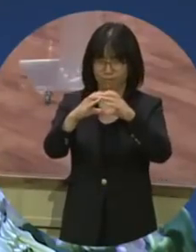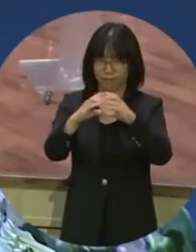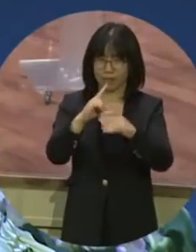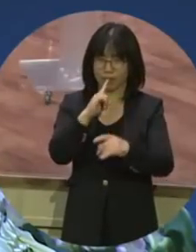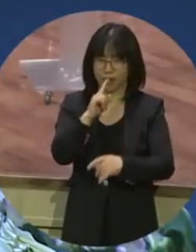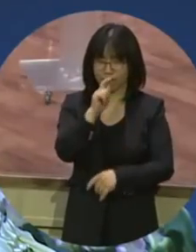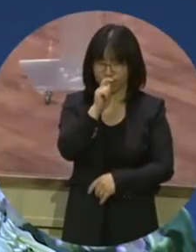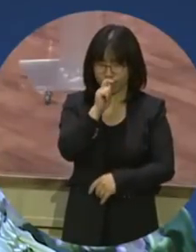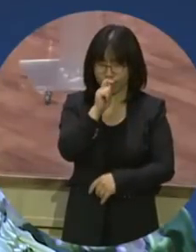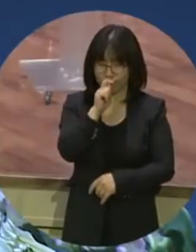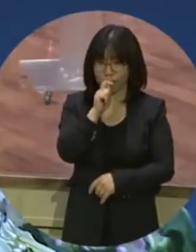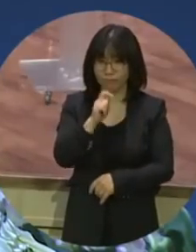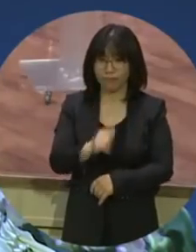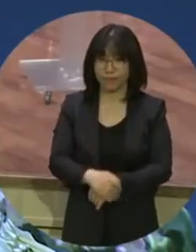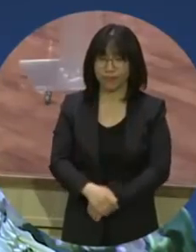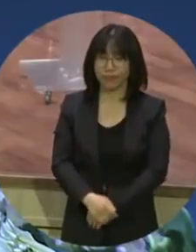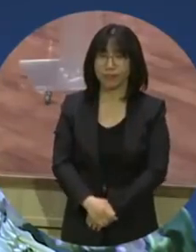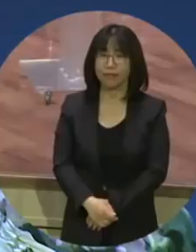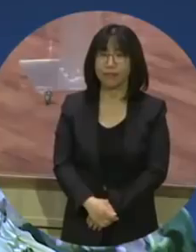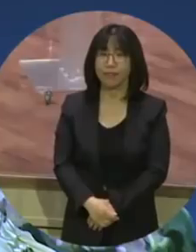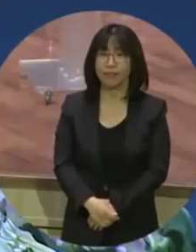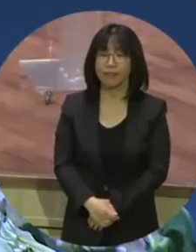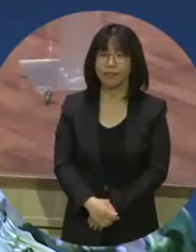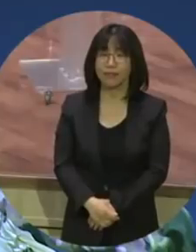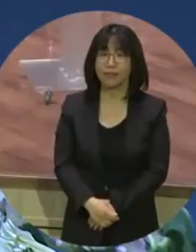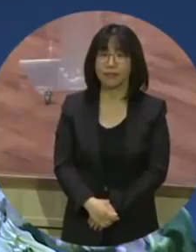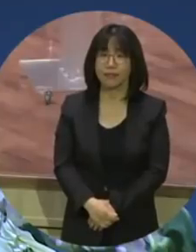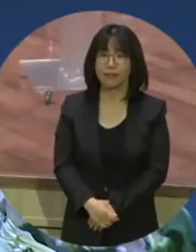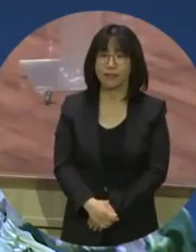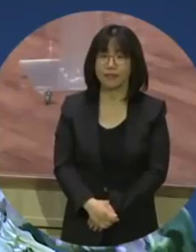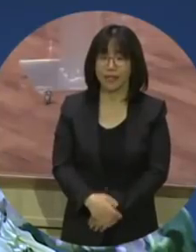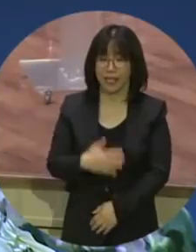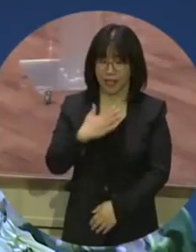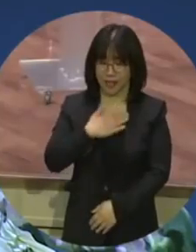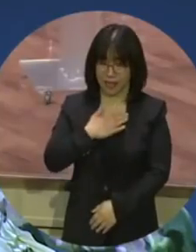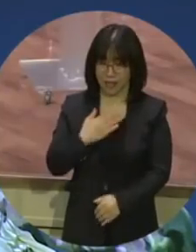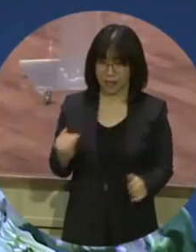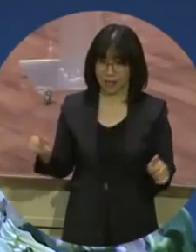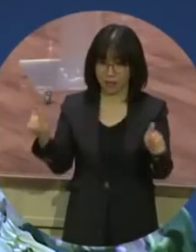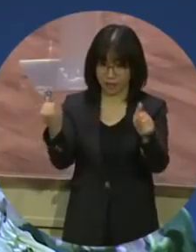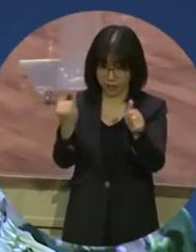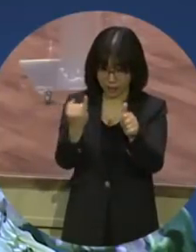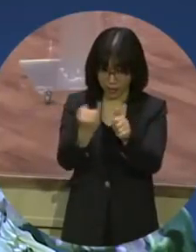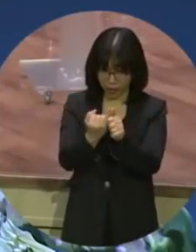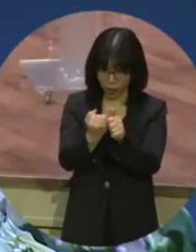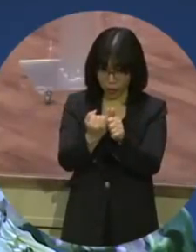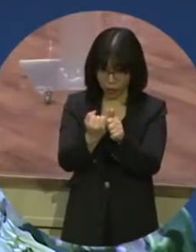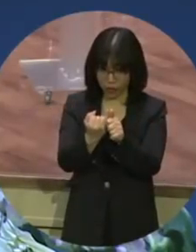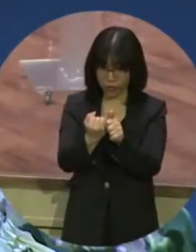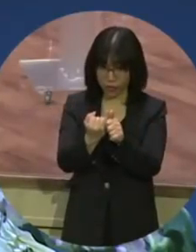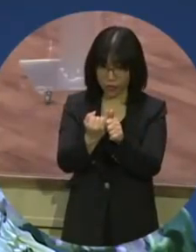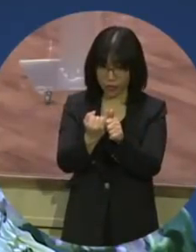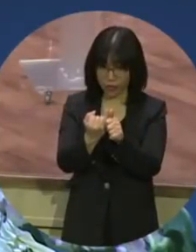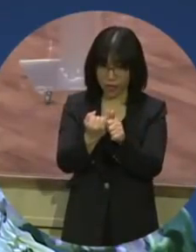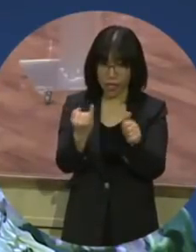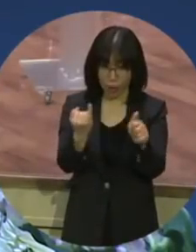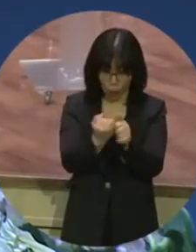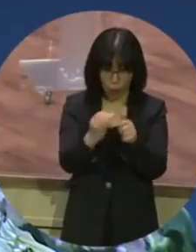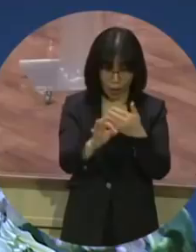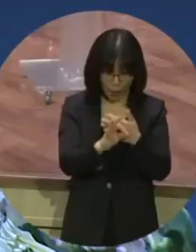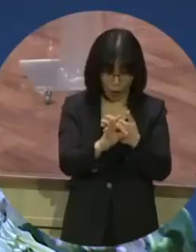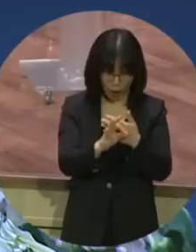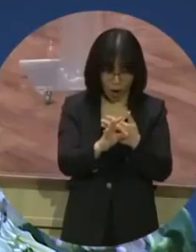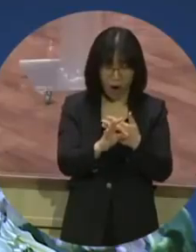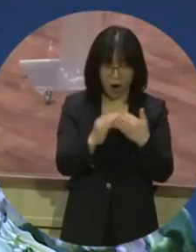잘 안 하고 그런 것 같은데 제가 이렇게 결혼하고 보통 이제 결혼해야지 이제 인간 된다고